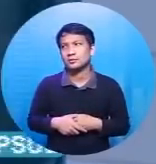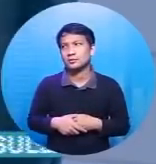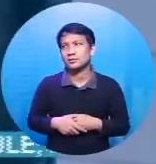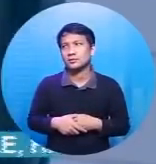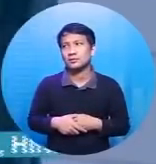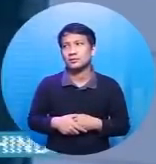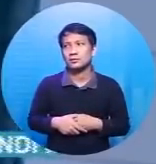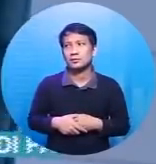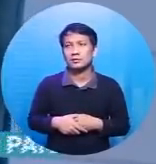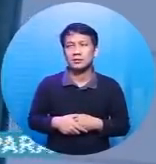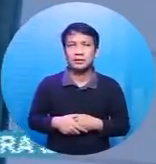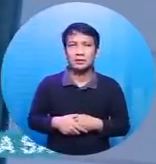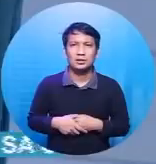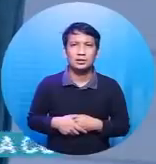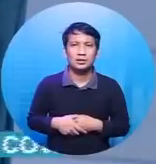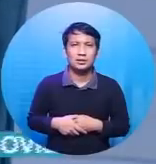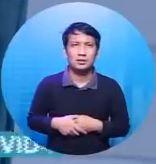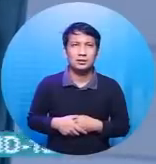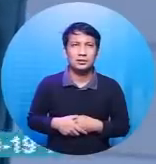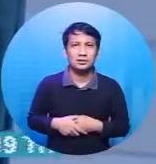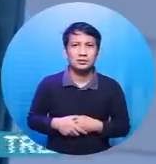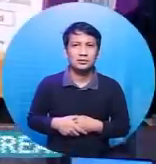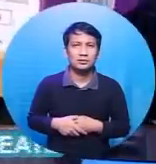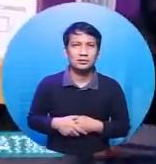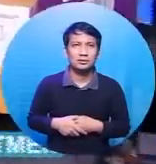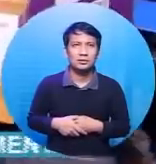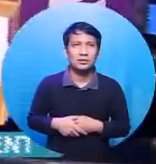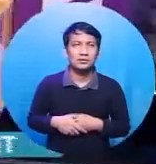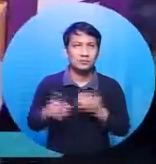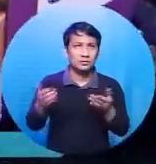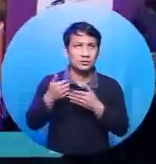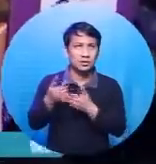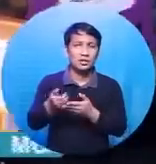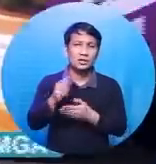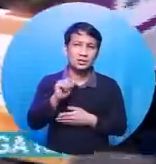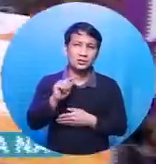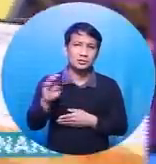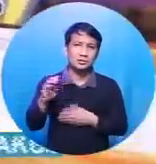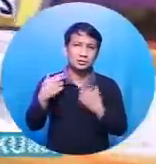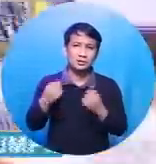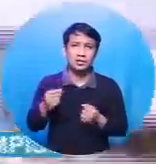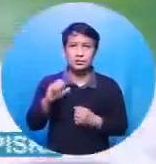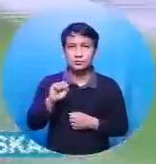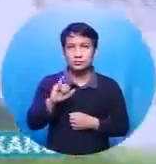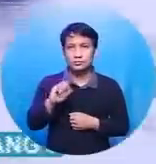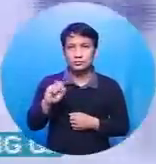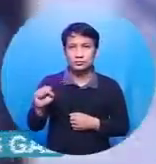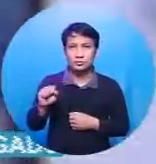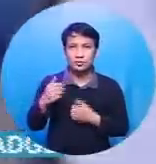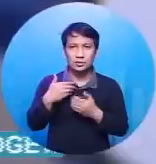At hati dyan ng over-the-counter medicines ng ATC Healthcare Corporation. SOC,